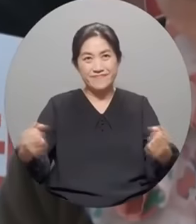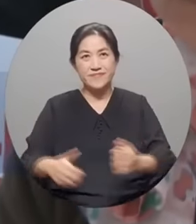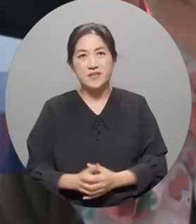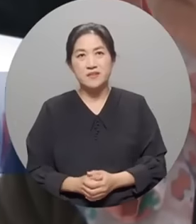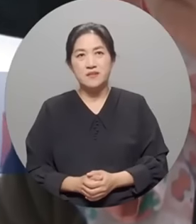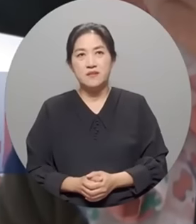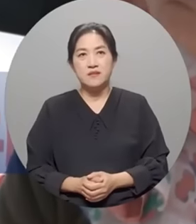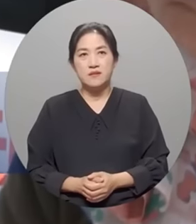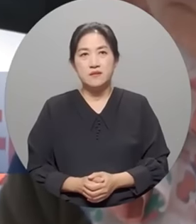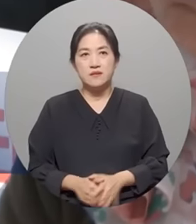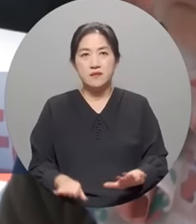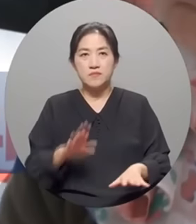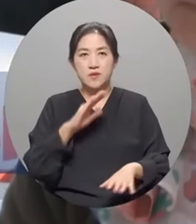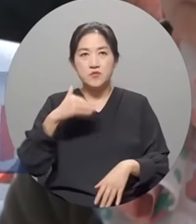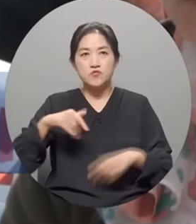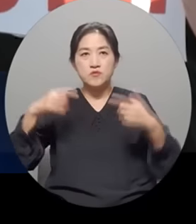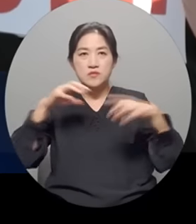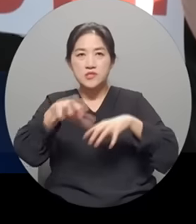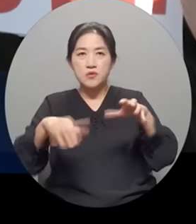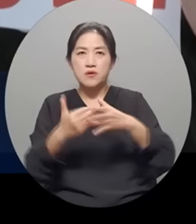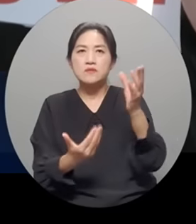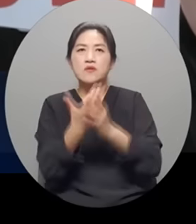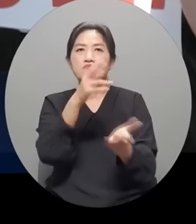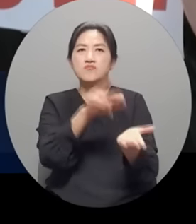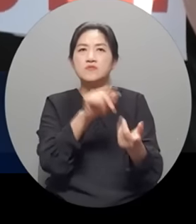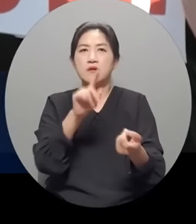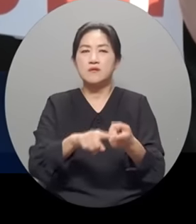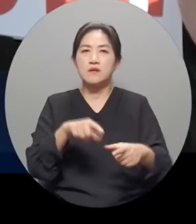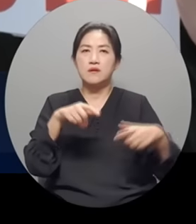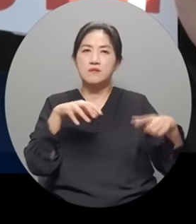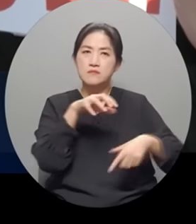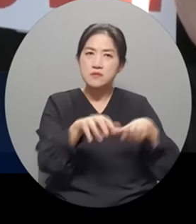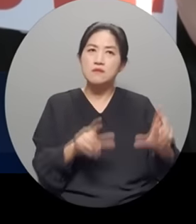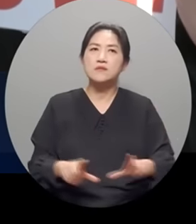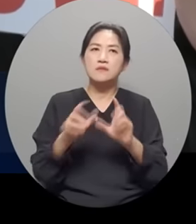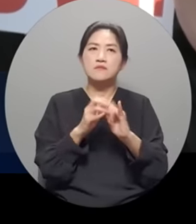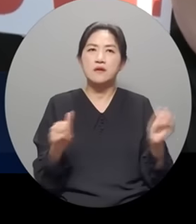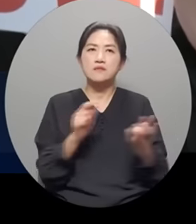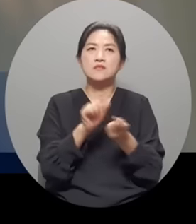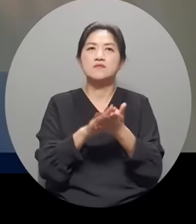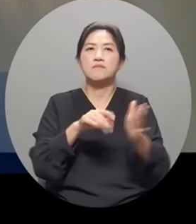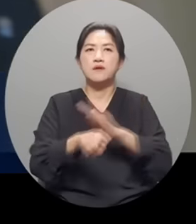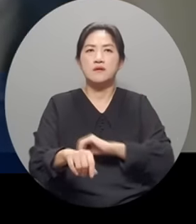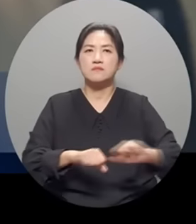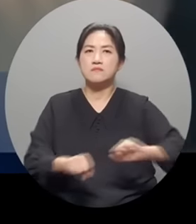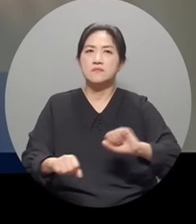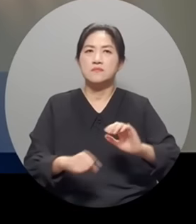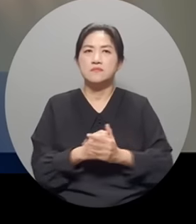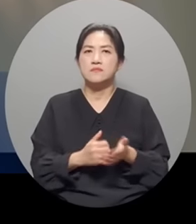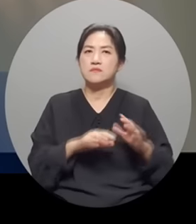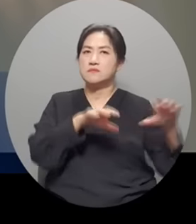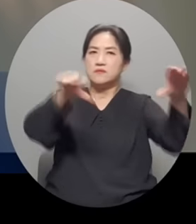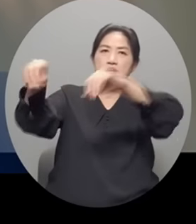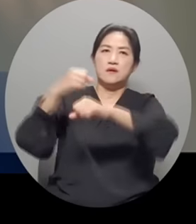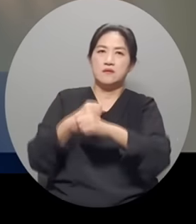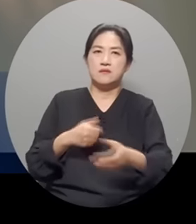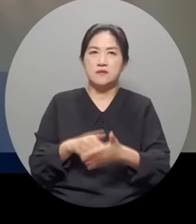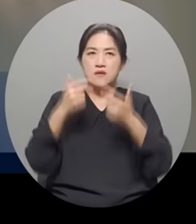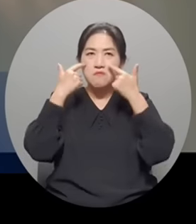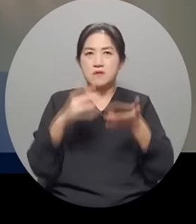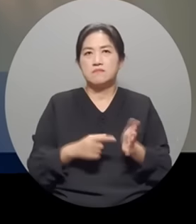이제는 실제로 우리 지역에서 생기는 문제에 대해서는 지역 주민이 직접 나서서 실력 행사 저지하겠다는 의지를